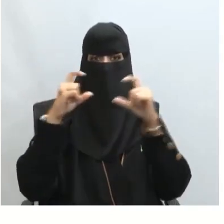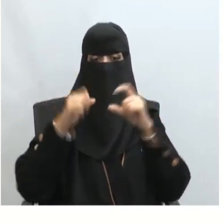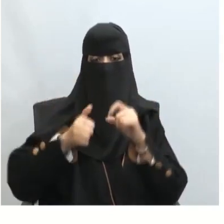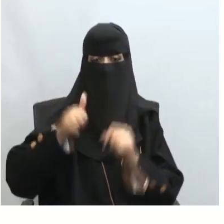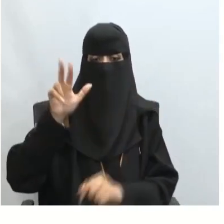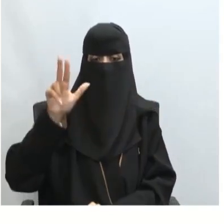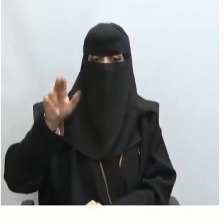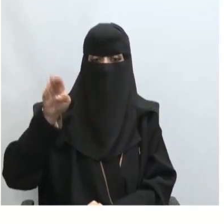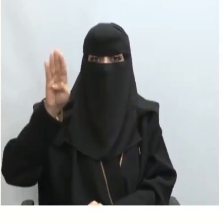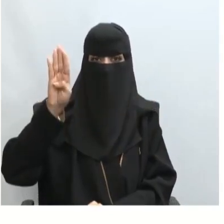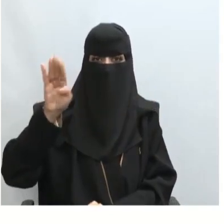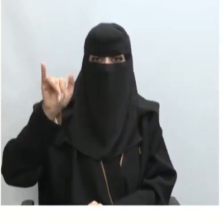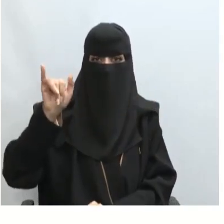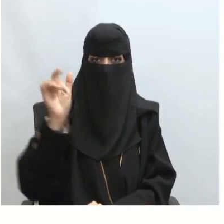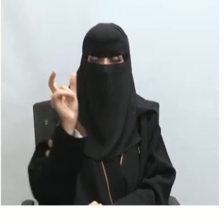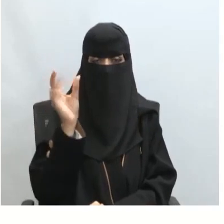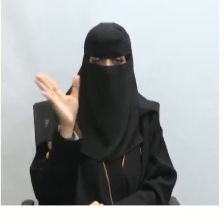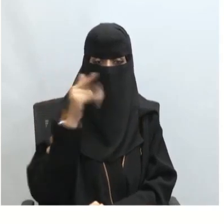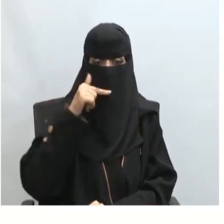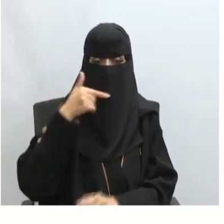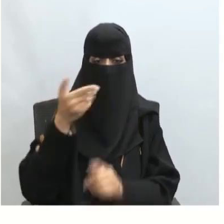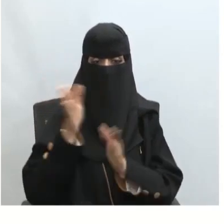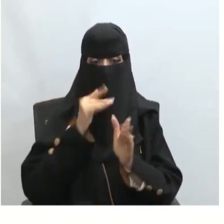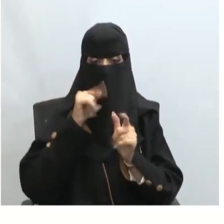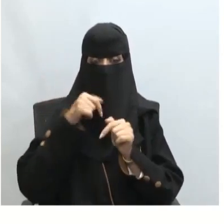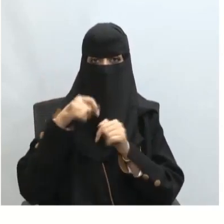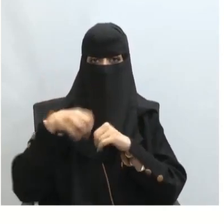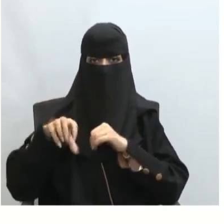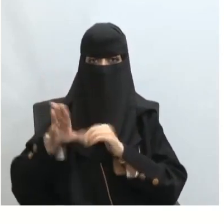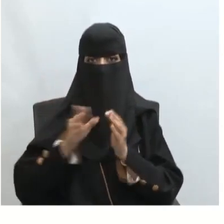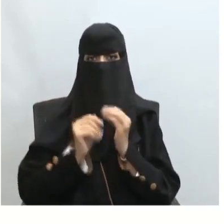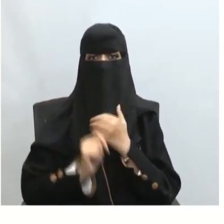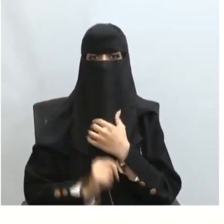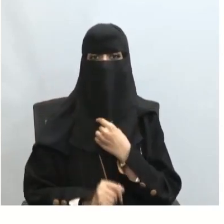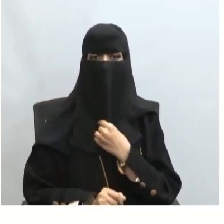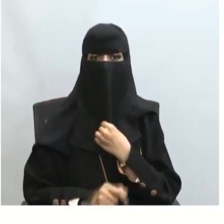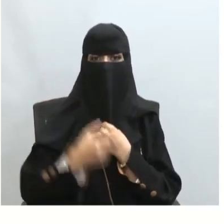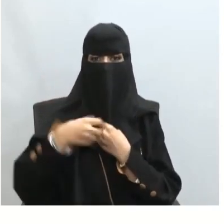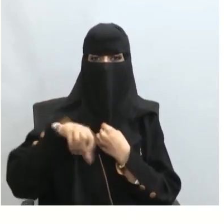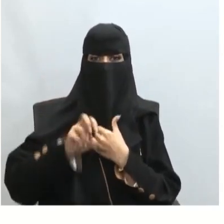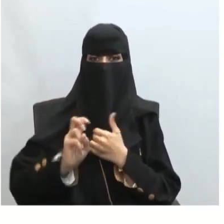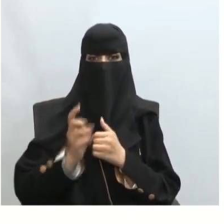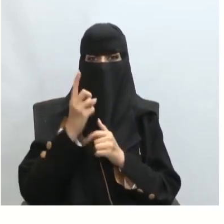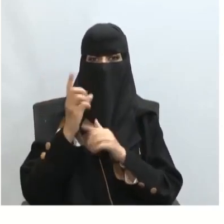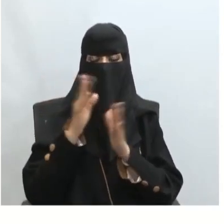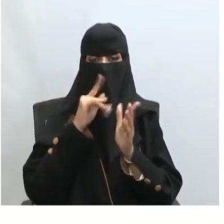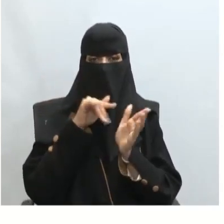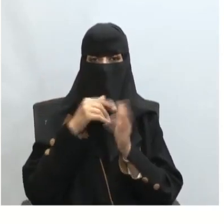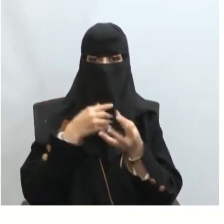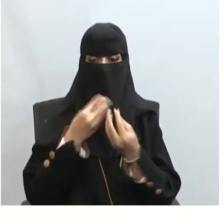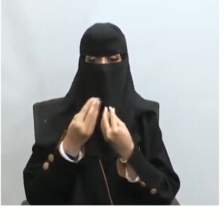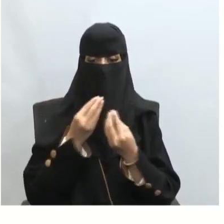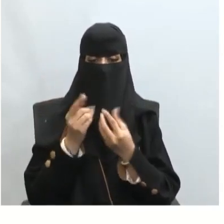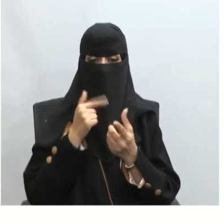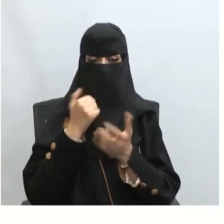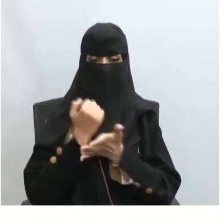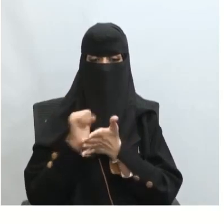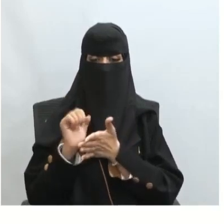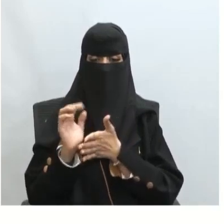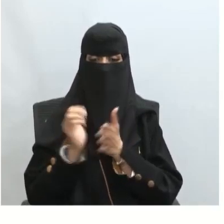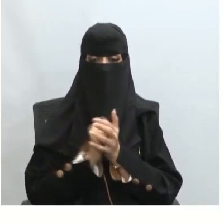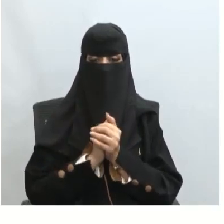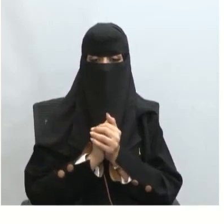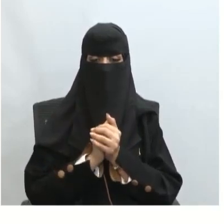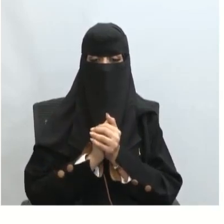الكين وايضا جزيء هيدروجين هذا النوع الاول لتفاعلات الحذف